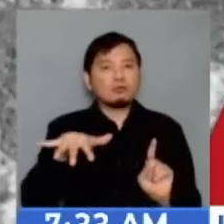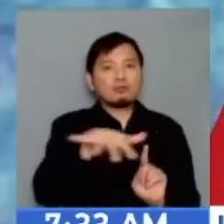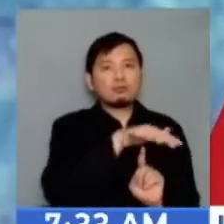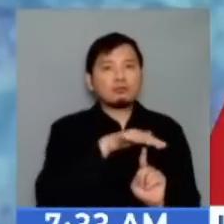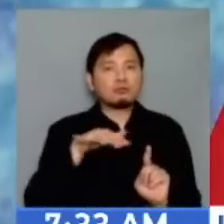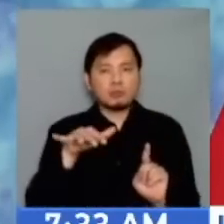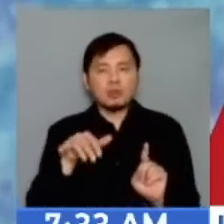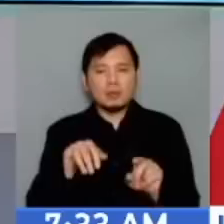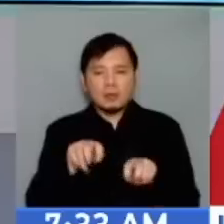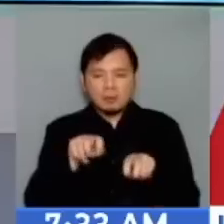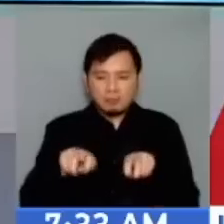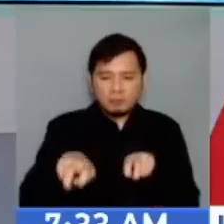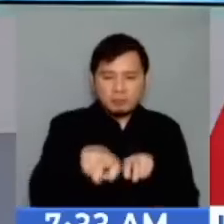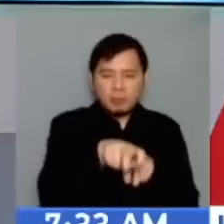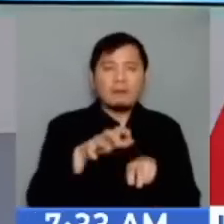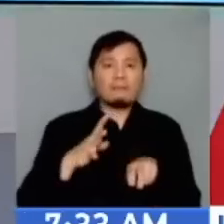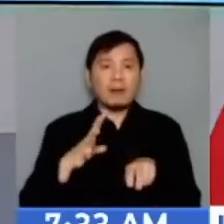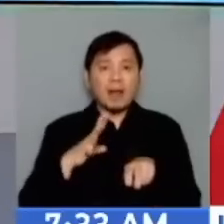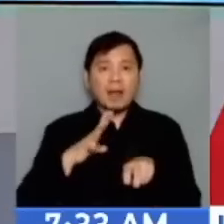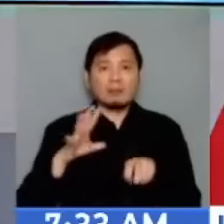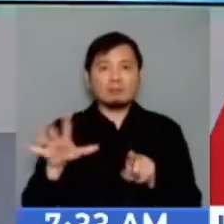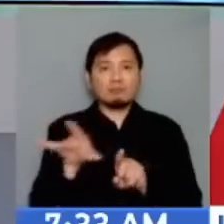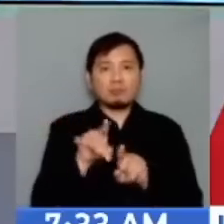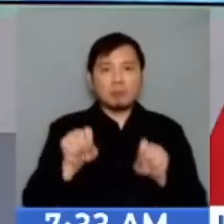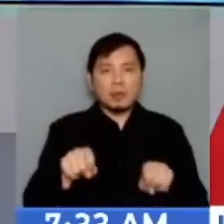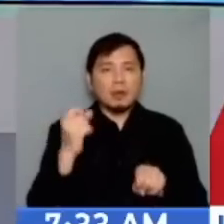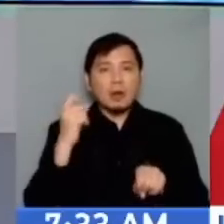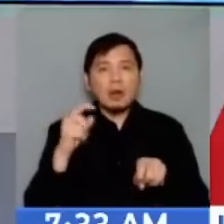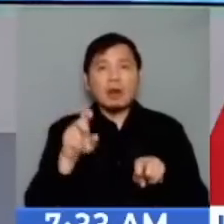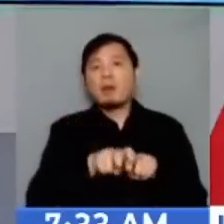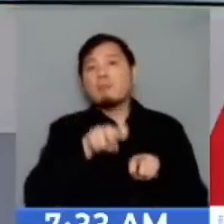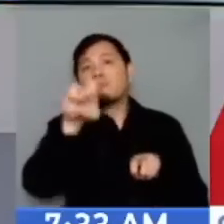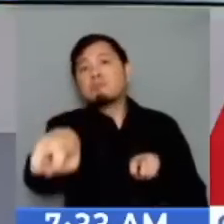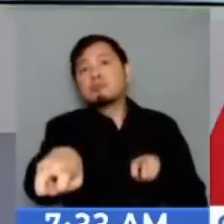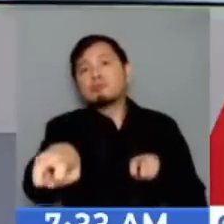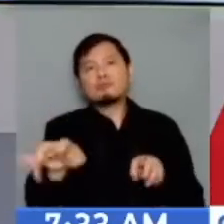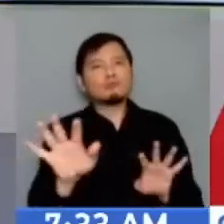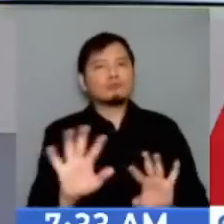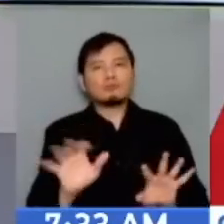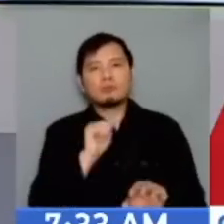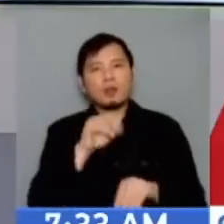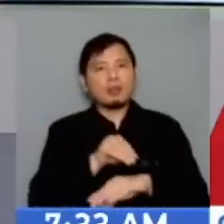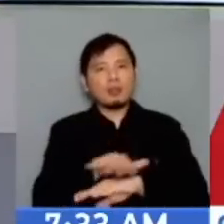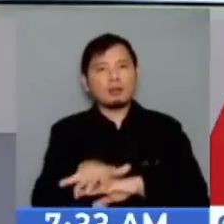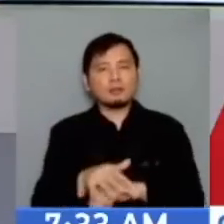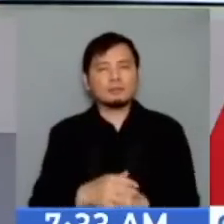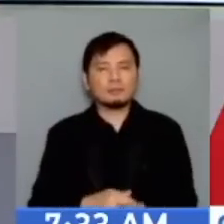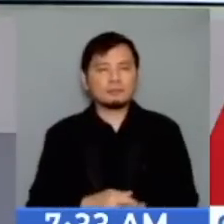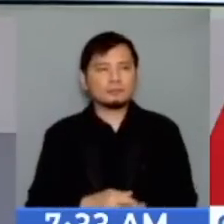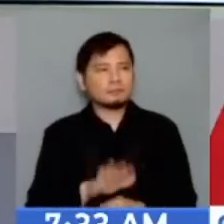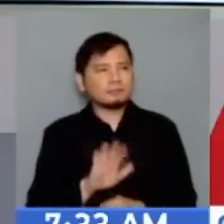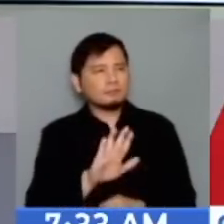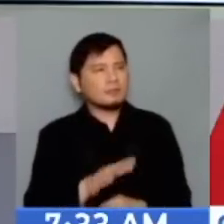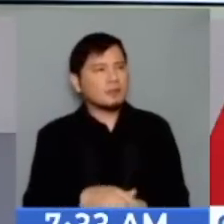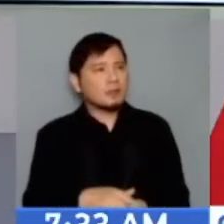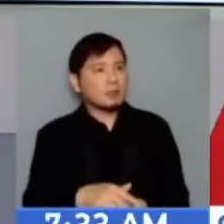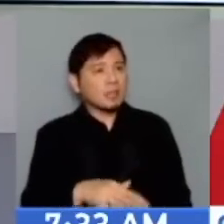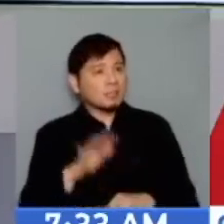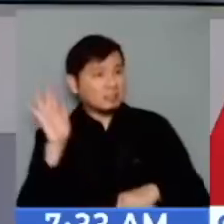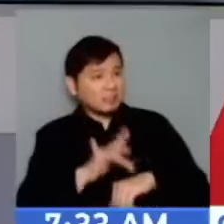Pero Doc, linawin ko lang, yung kahit na nagkaroon ka ng direct contact, kailangan ba may sugat siya o lesion or bukas yung sugat